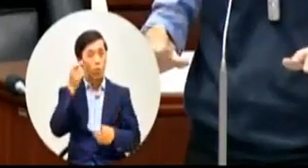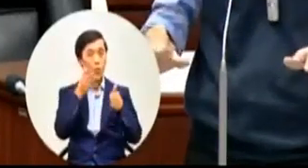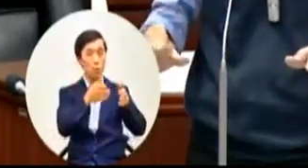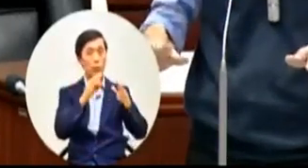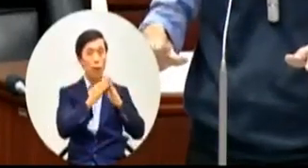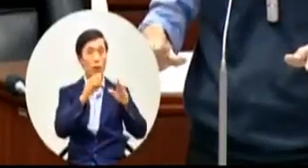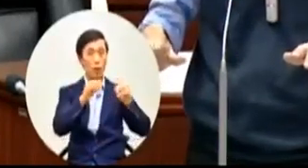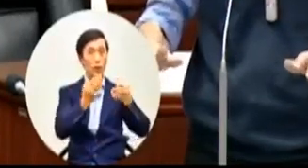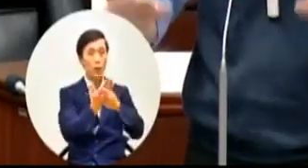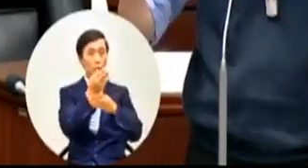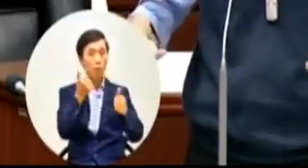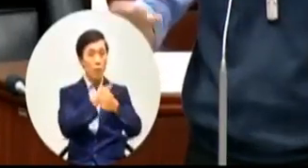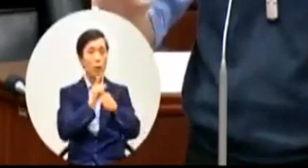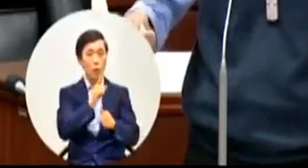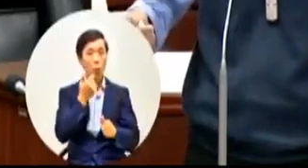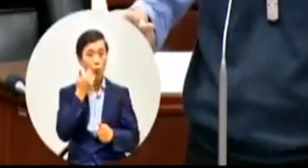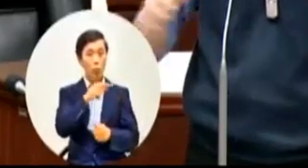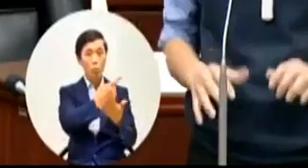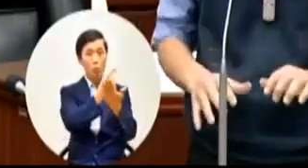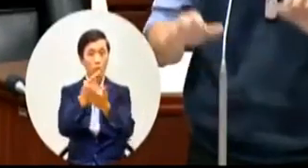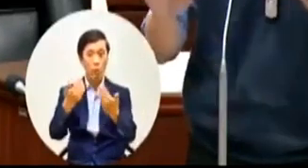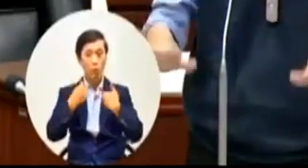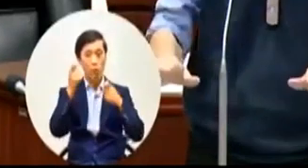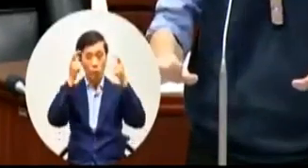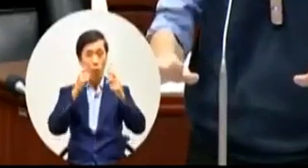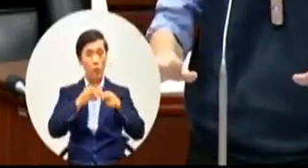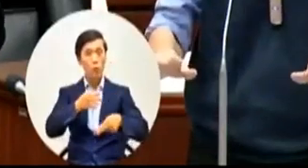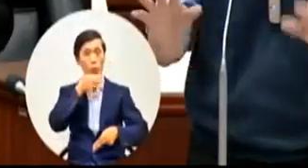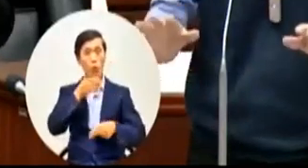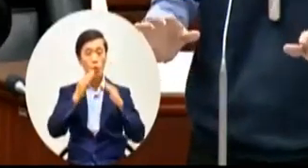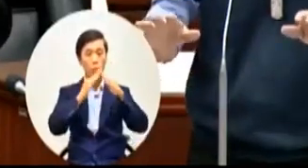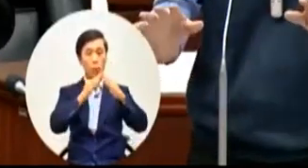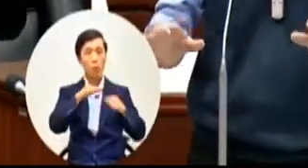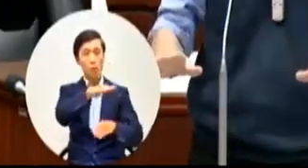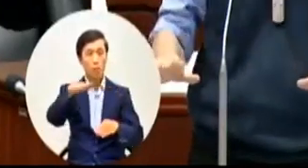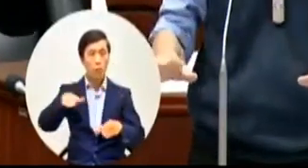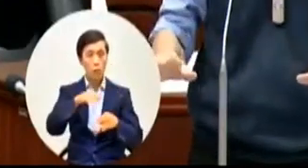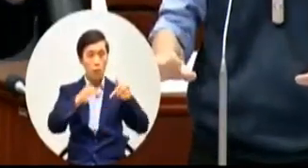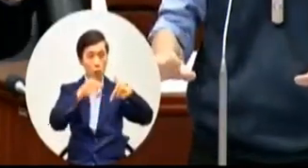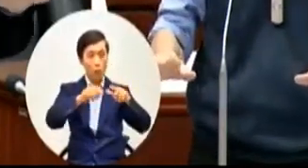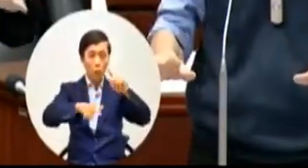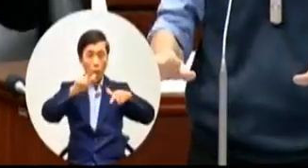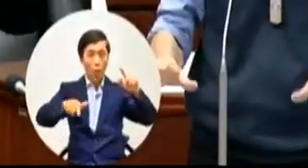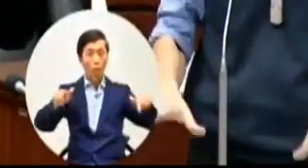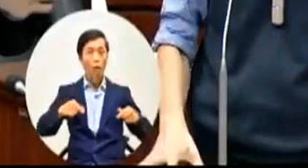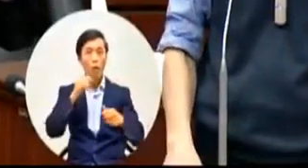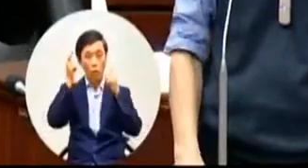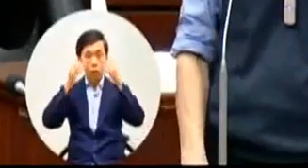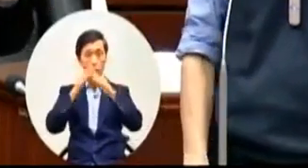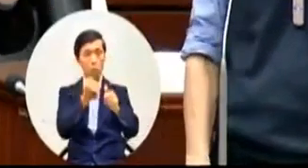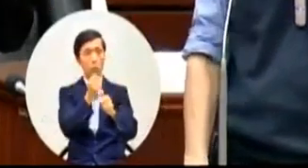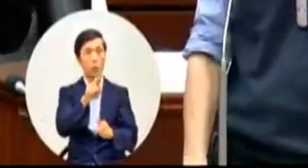信心的时候市场的价格的浮动不是市政府可以控制的 是的我知道这个大概市场机制所以我